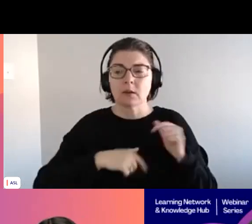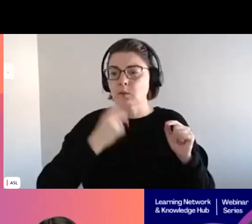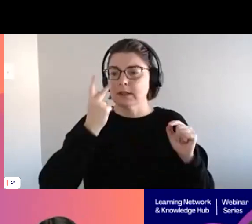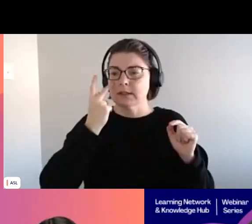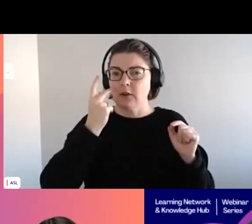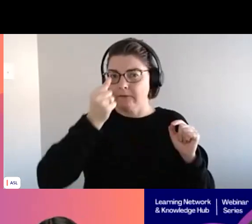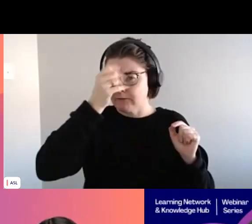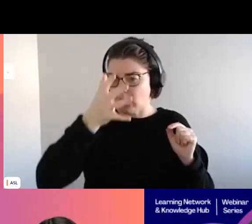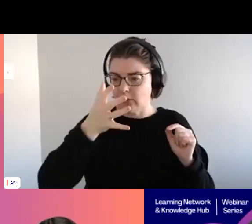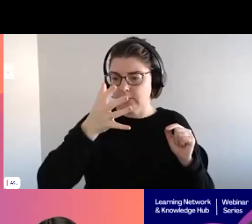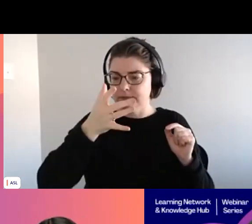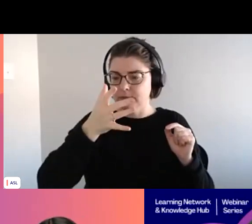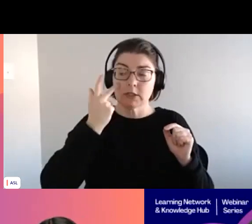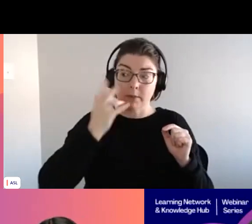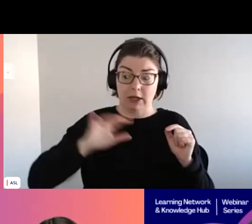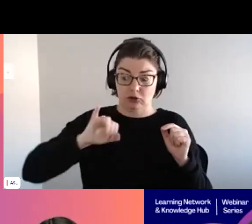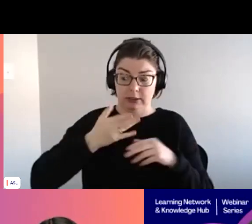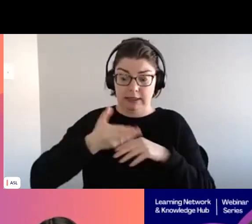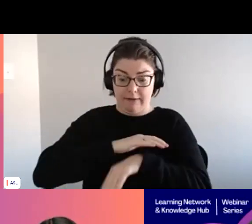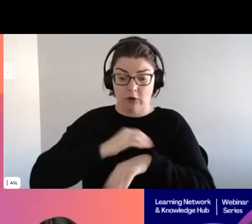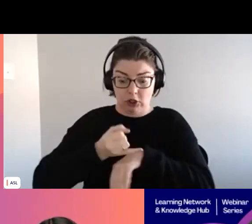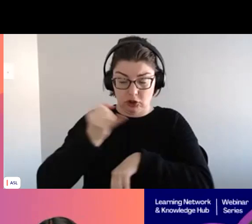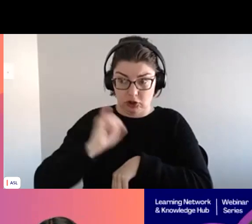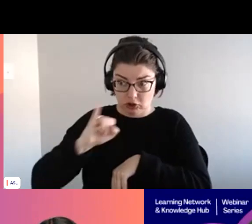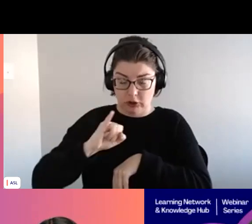que alors qu'il donc